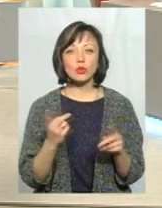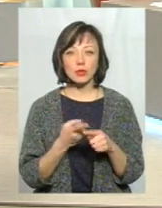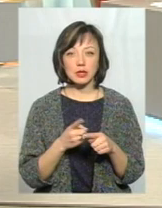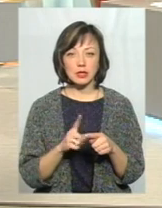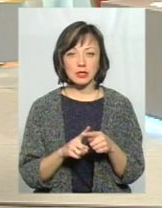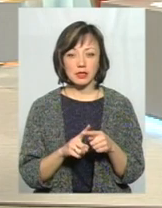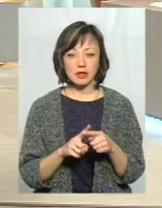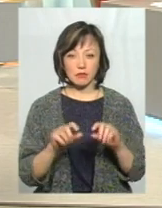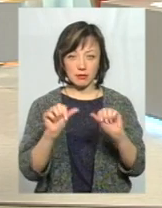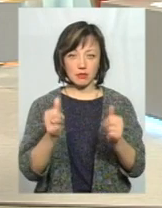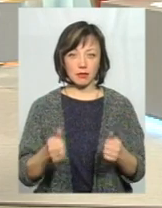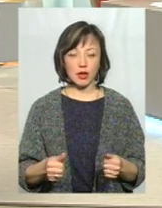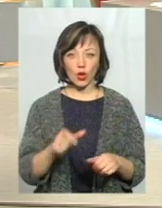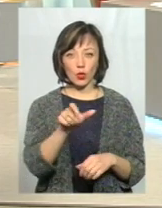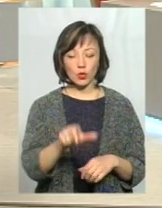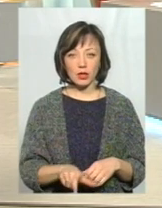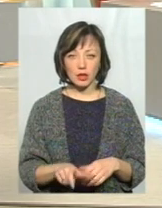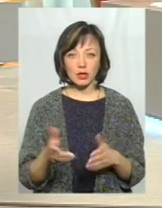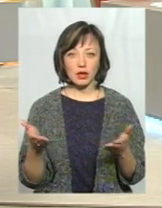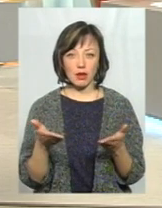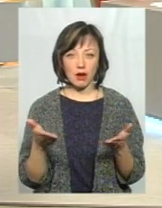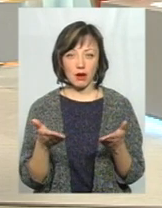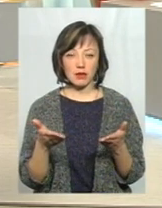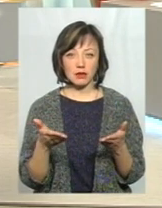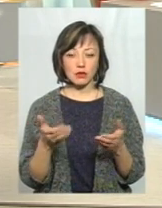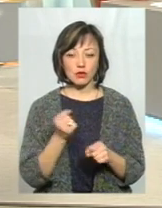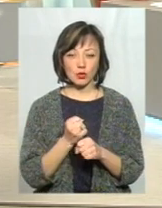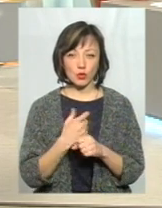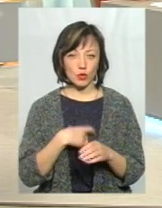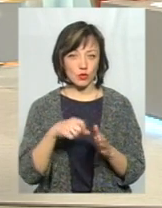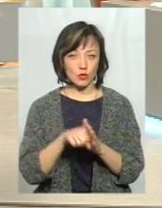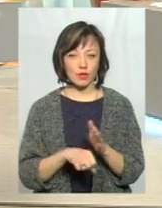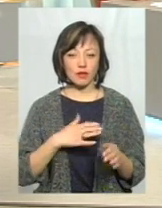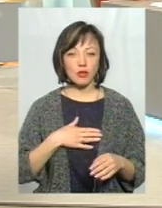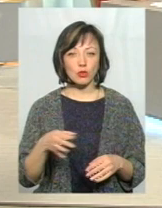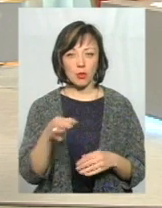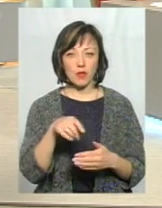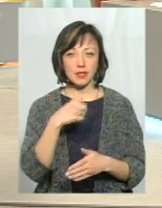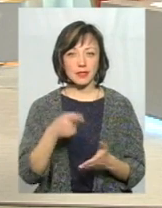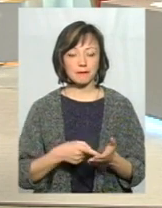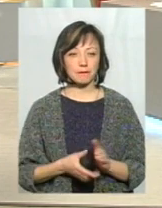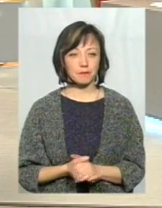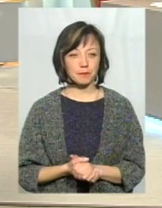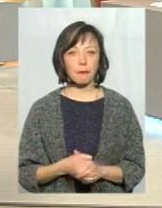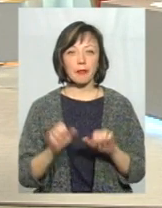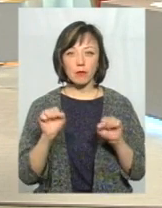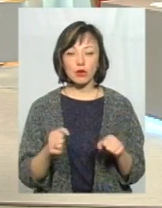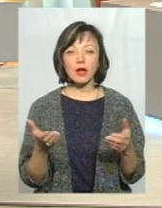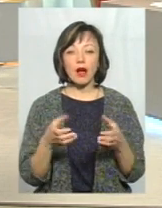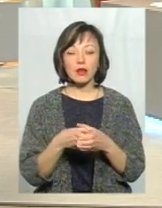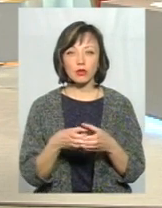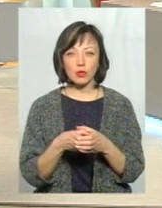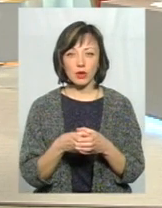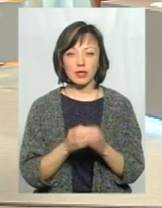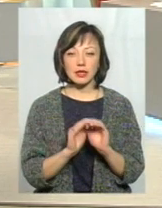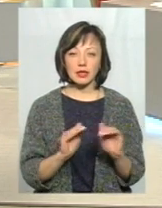Який той портрет людини, яка скоює суїцид в нашій області? Ми можемо знати, яка категорія тут все